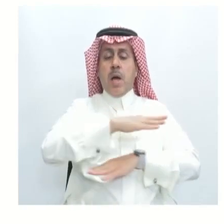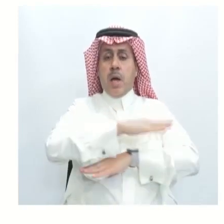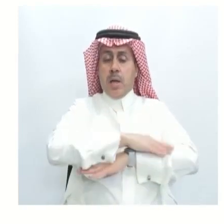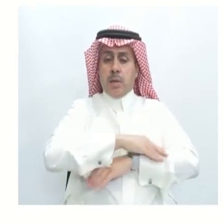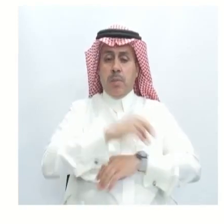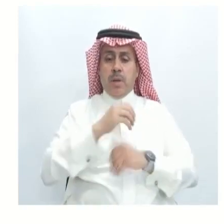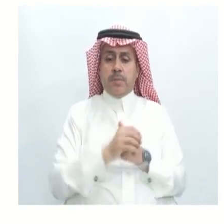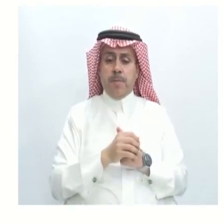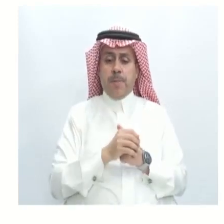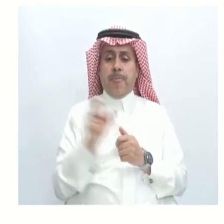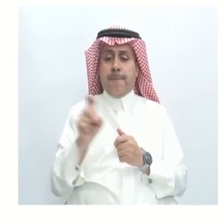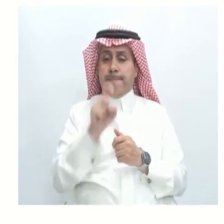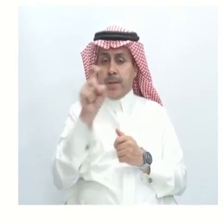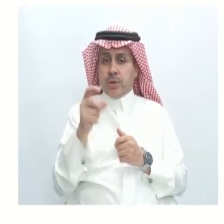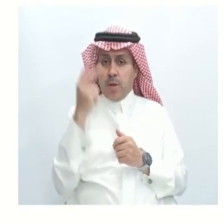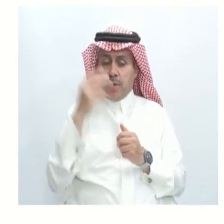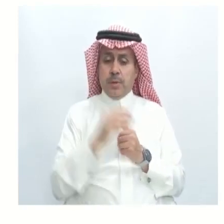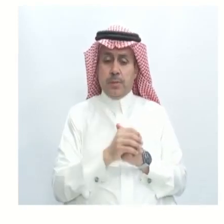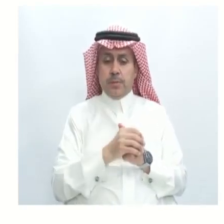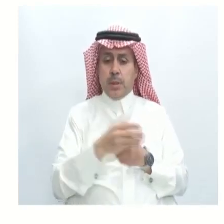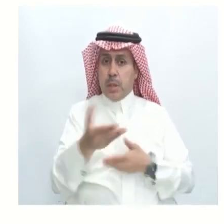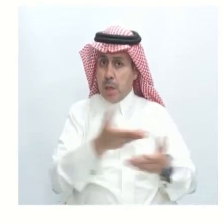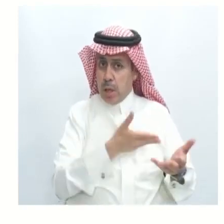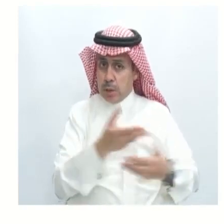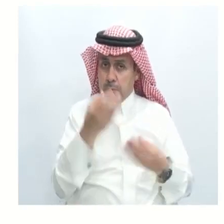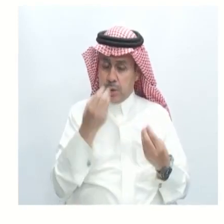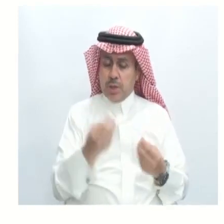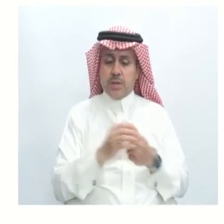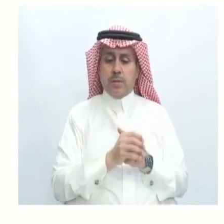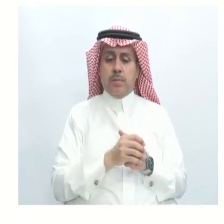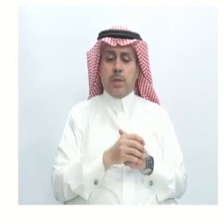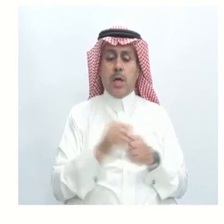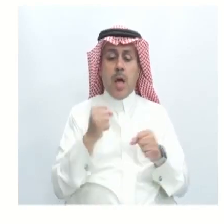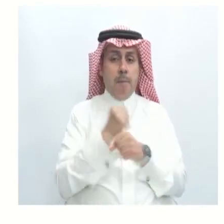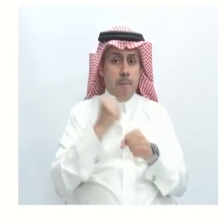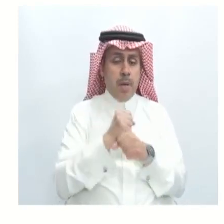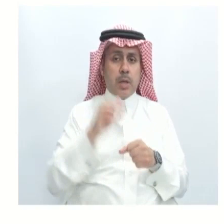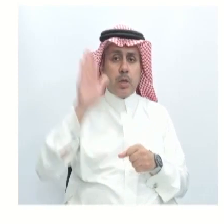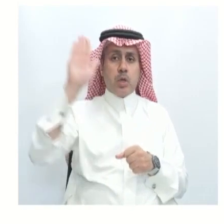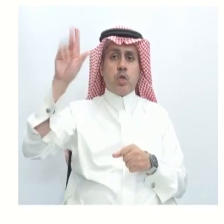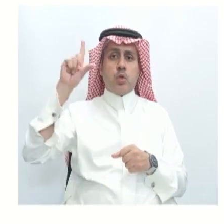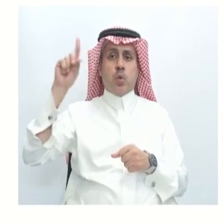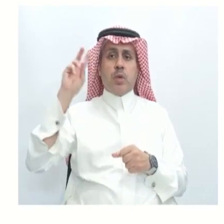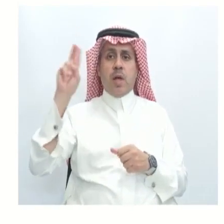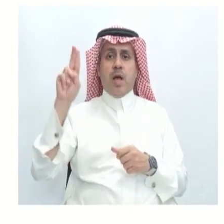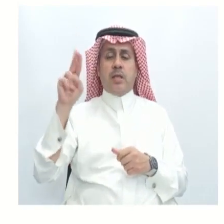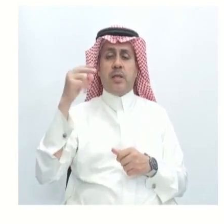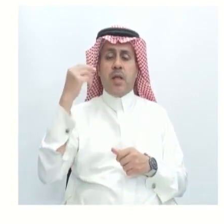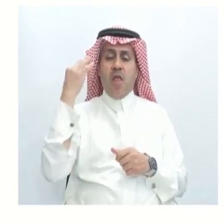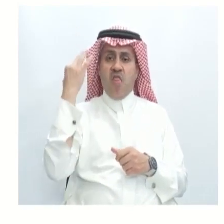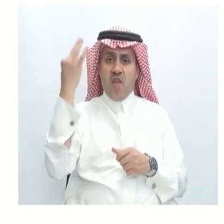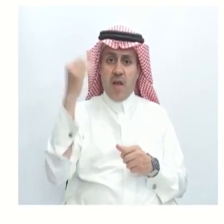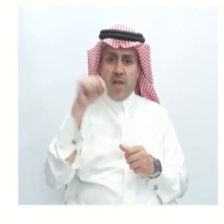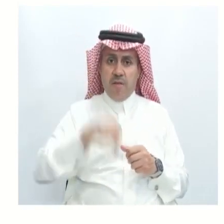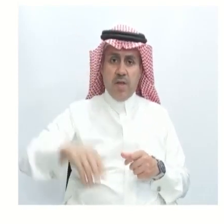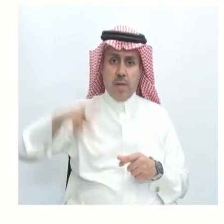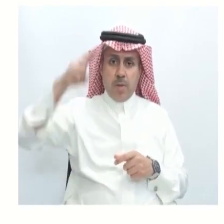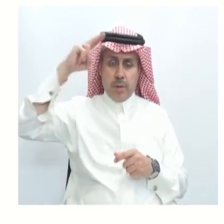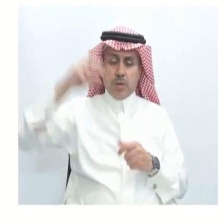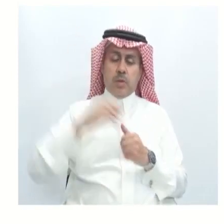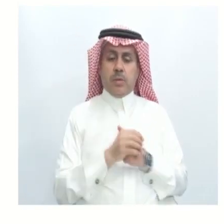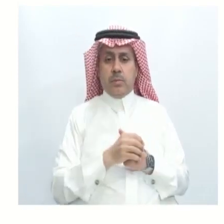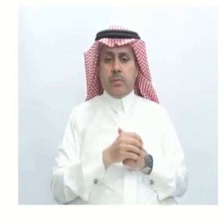اناقش ناقش بايجاز دور السلطات الثلاث في المملكه العربيه السعوديه اريد منك ان تجيب